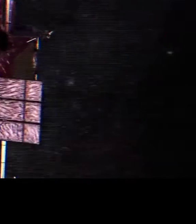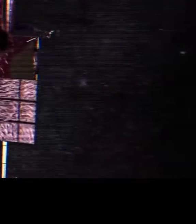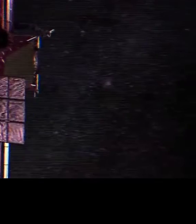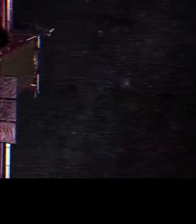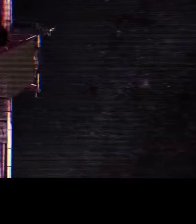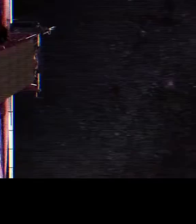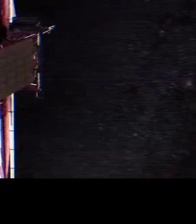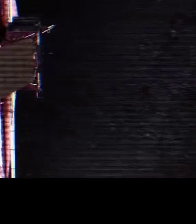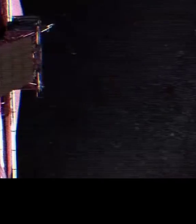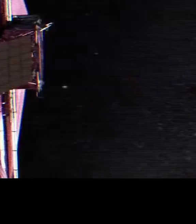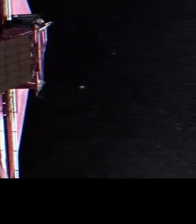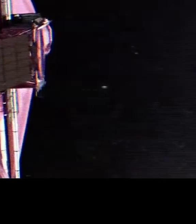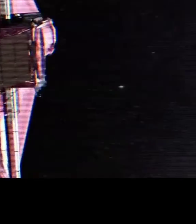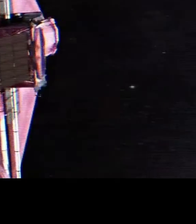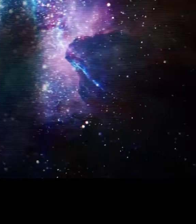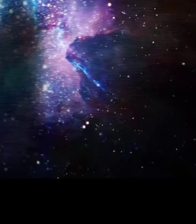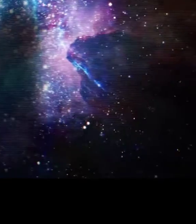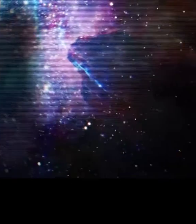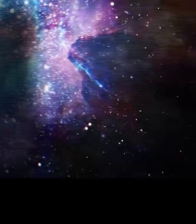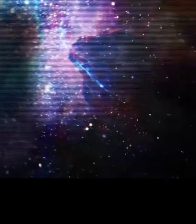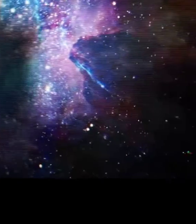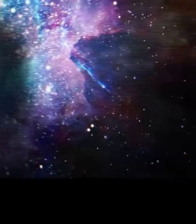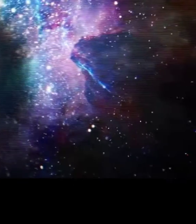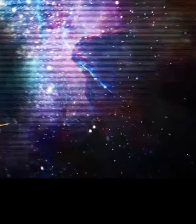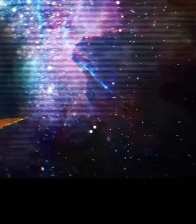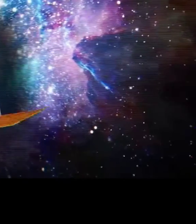to the birth of the universe.